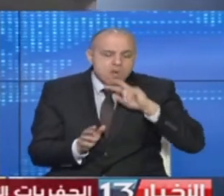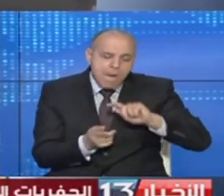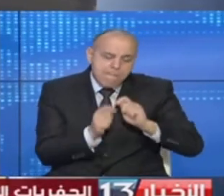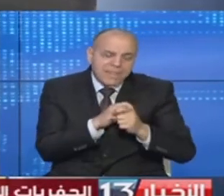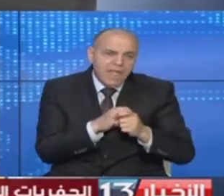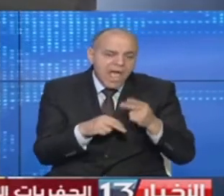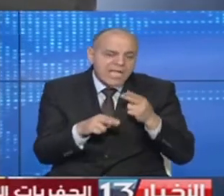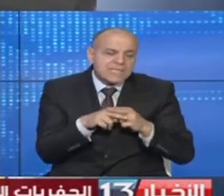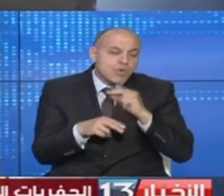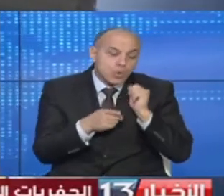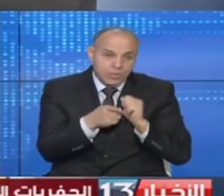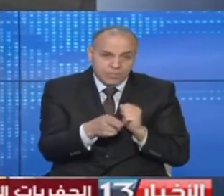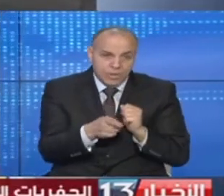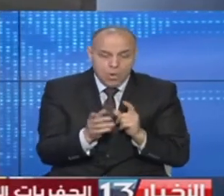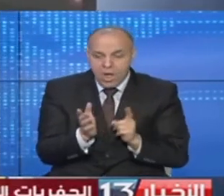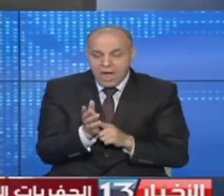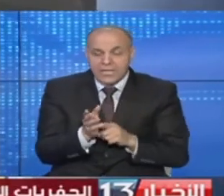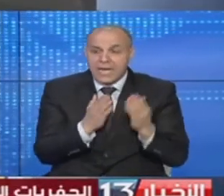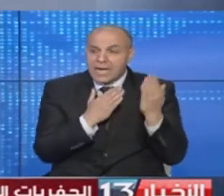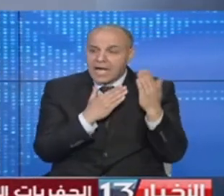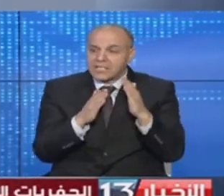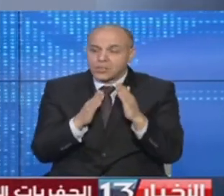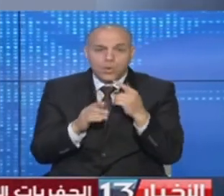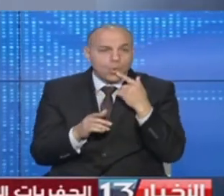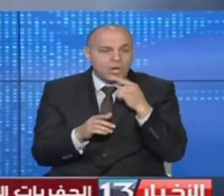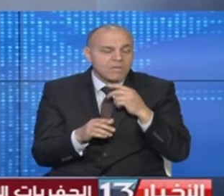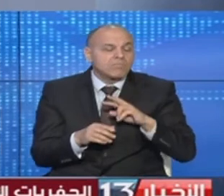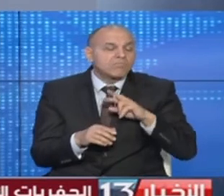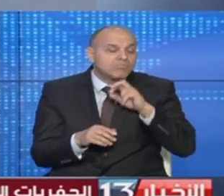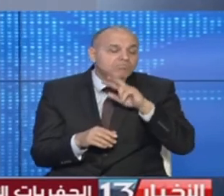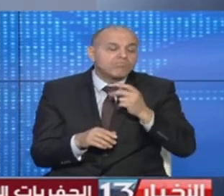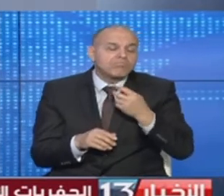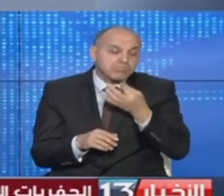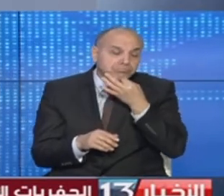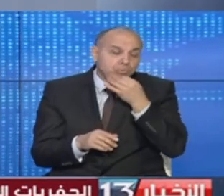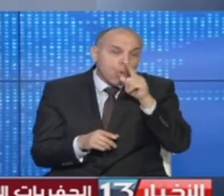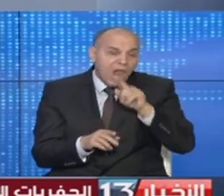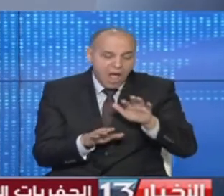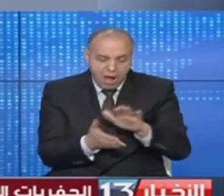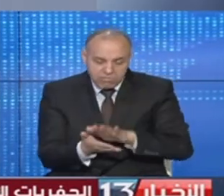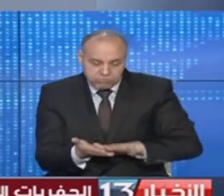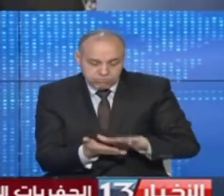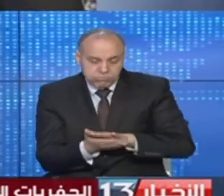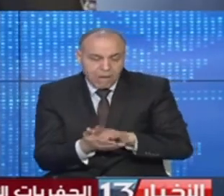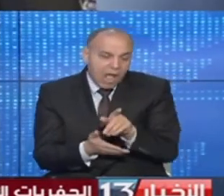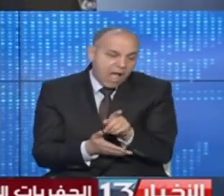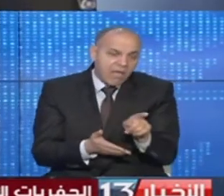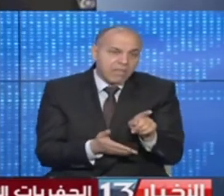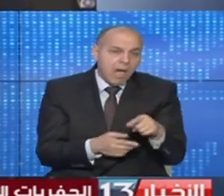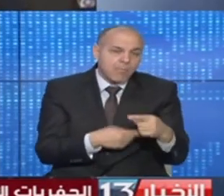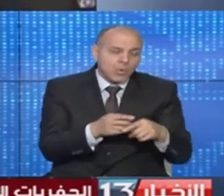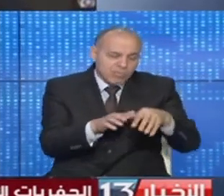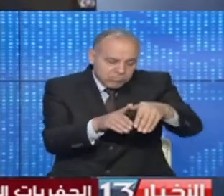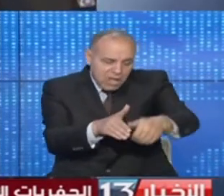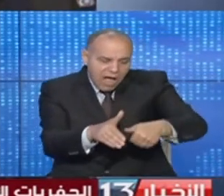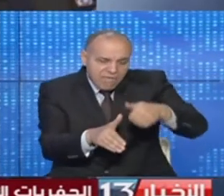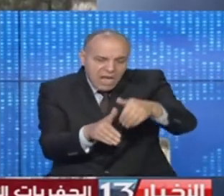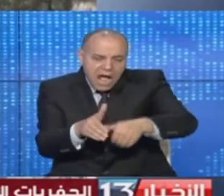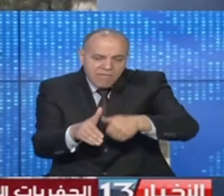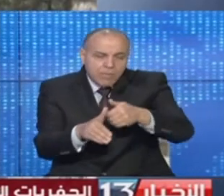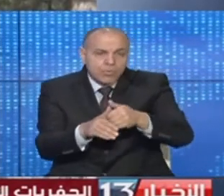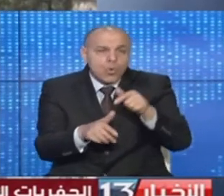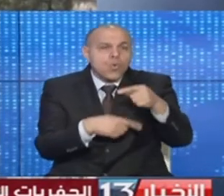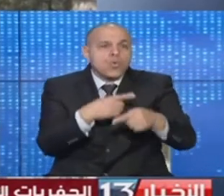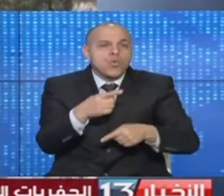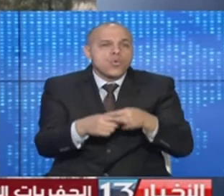المسجد الأقصى. وأكدت الخارجية أن أطماع الاحتلال الإسرائيلي في منطقة سلوان متواصلة، حيث